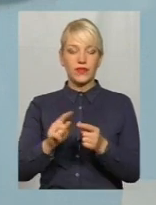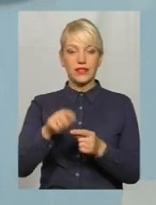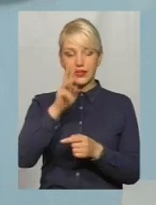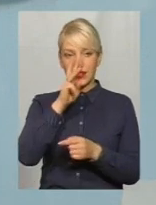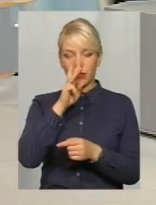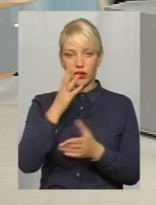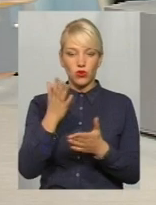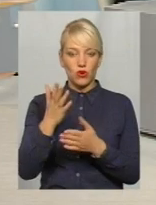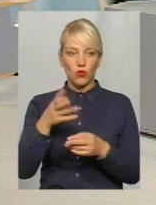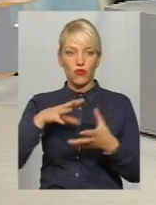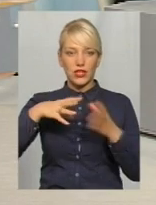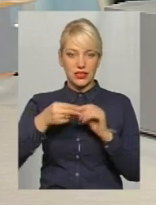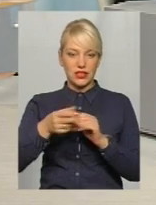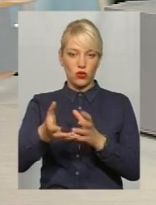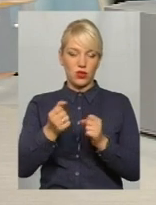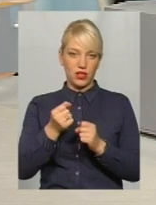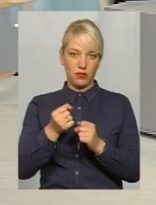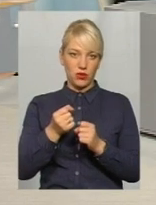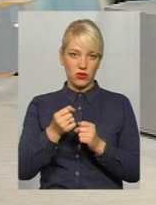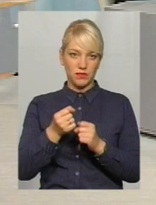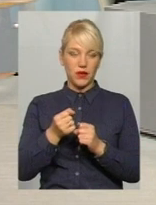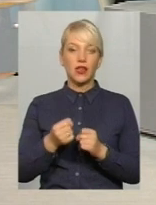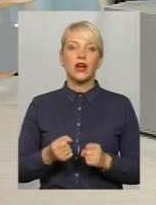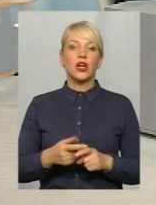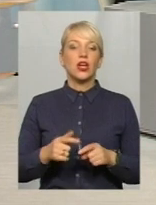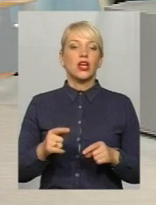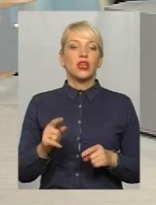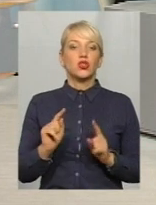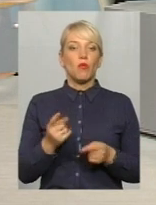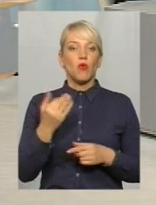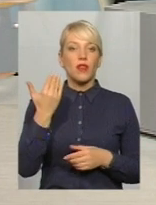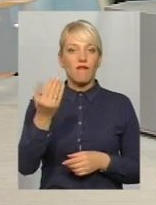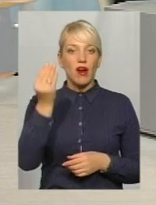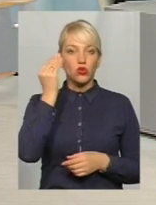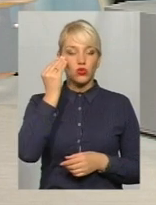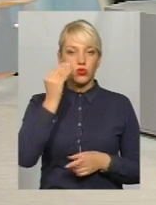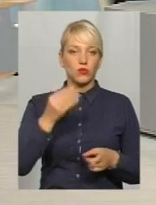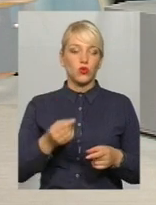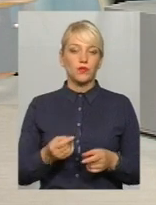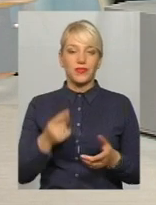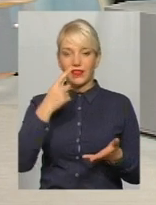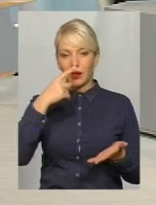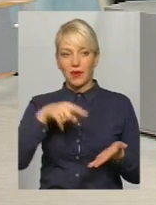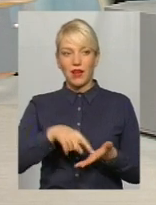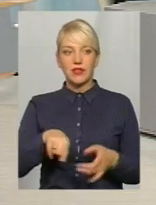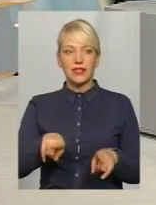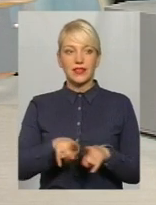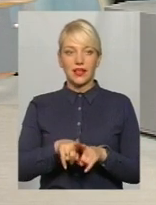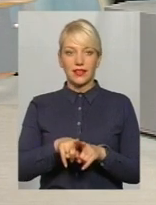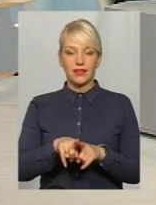яку в кінцевому результаті отримує пацієнт. Разом з тим, чому, на вашу думку, трапляються от такі випадки?